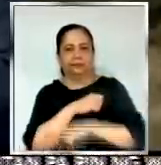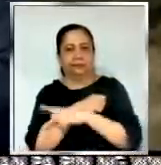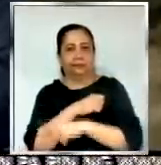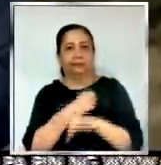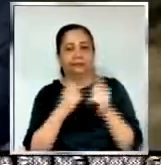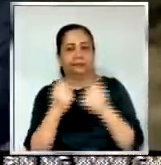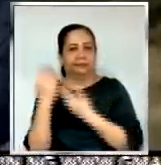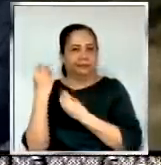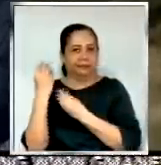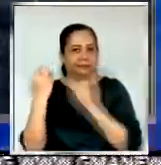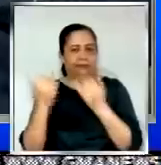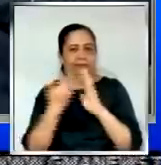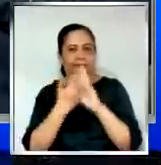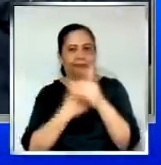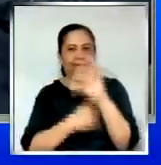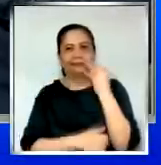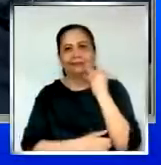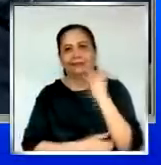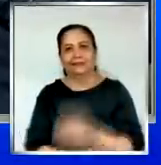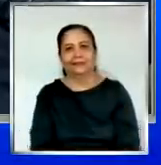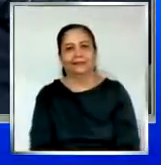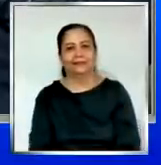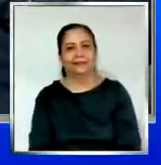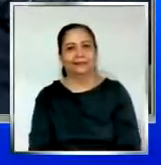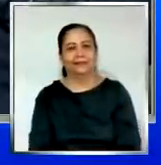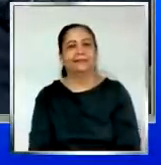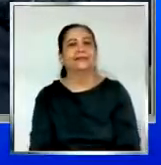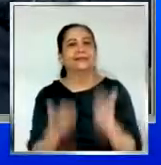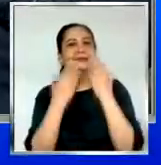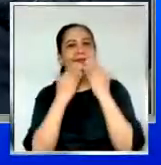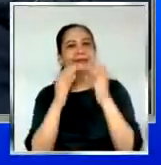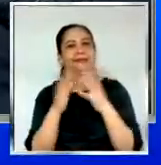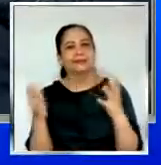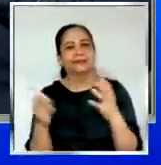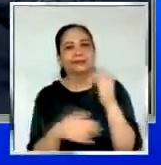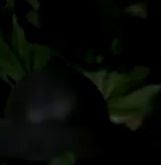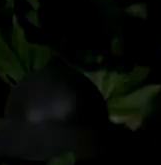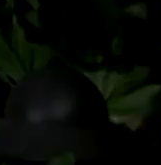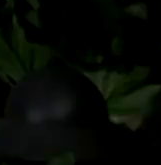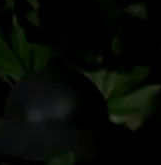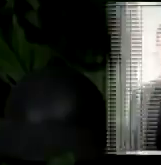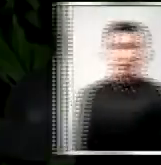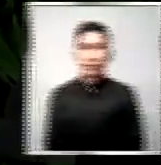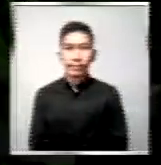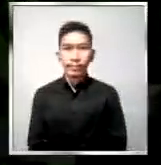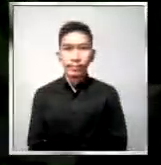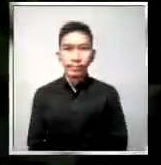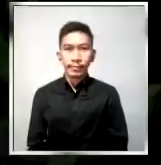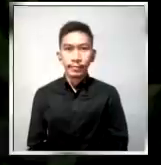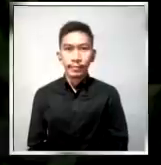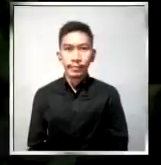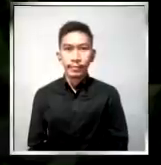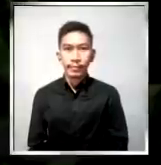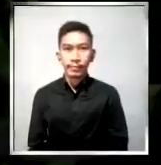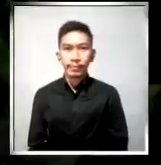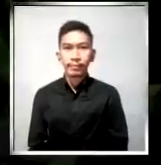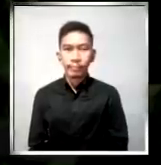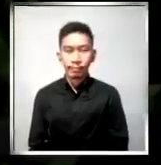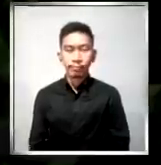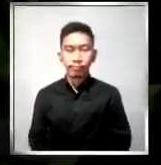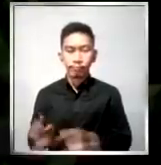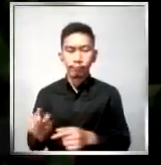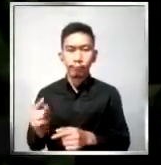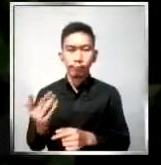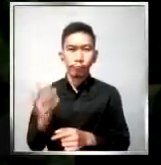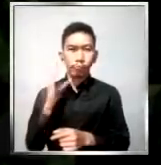balik muna sa iyo Mel. Maraming salamat sa iyo, JP Soriano. Nararamdaman din ang hagupit ng Bagyong Quinta sa